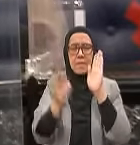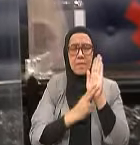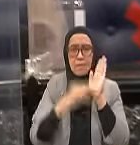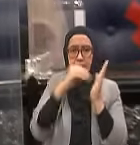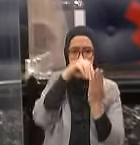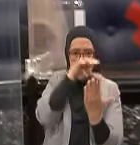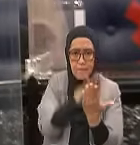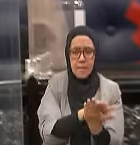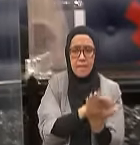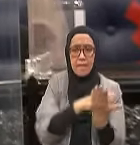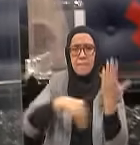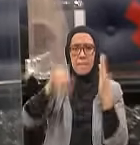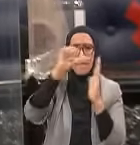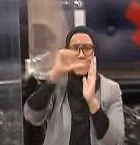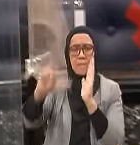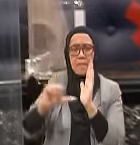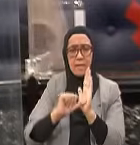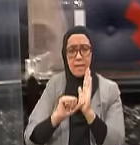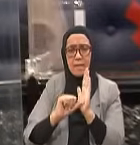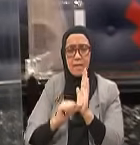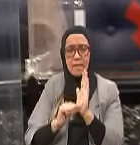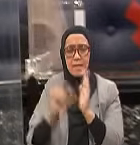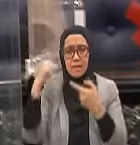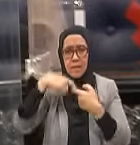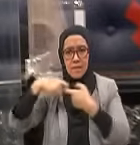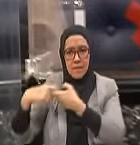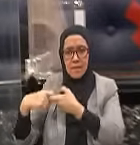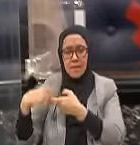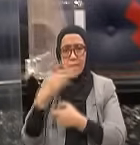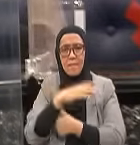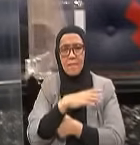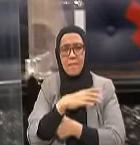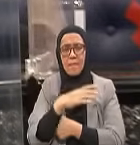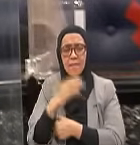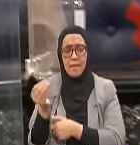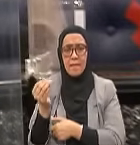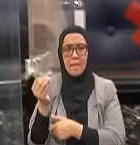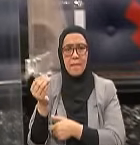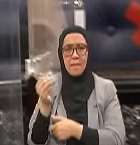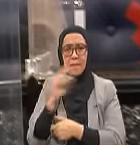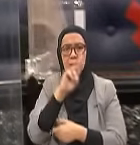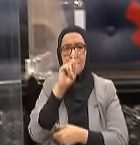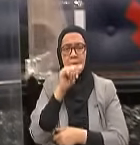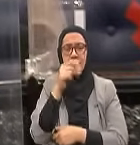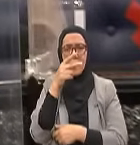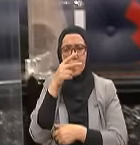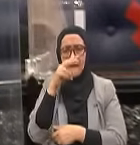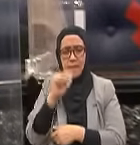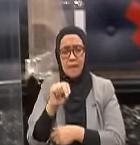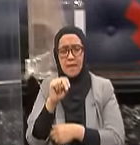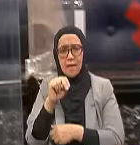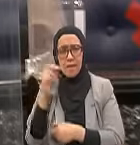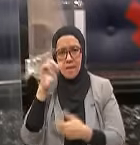atas rutin digelar juga kangen fisik saat Oke